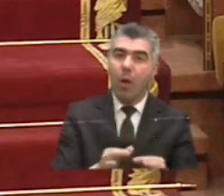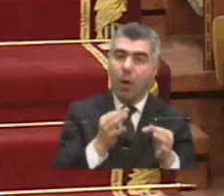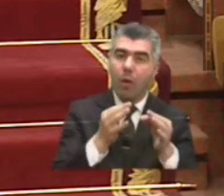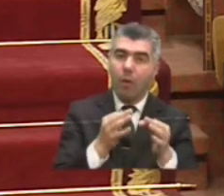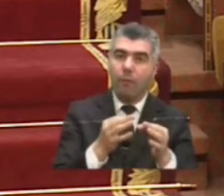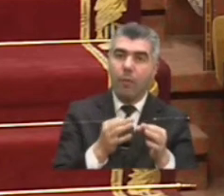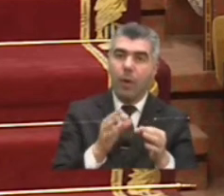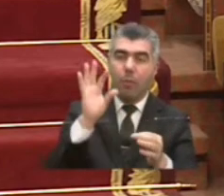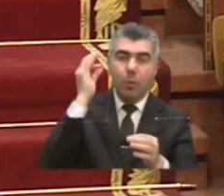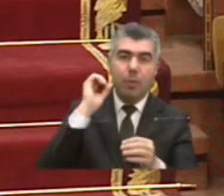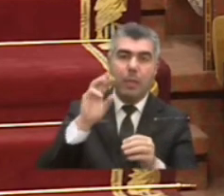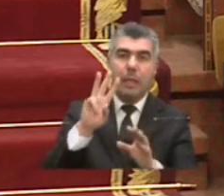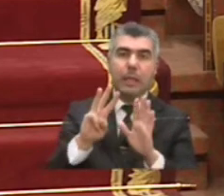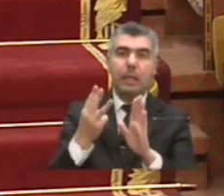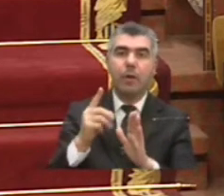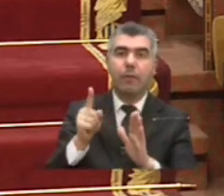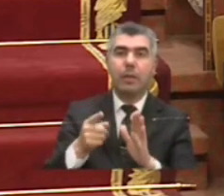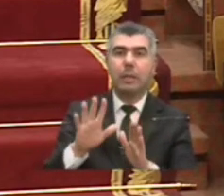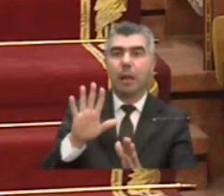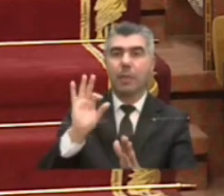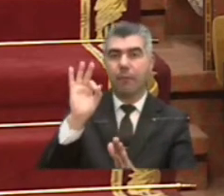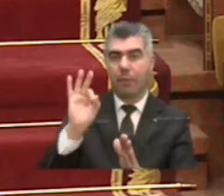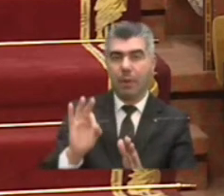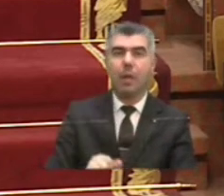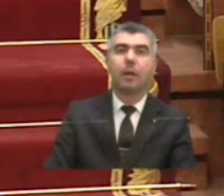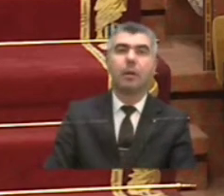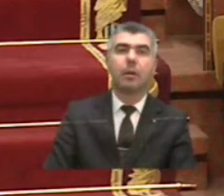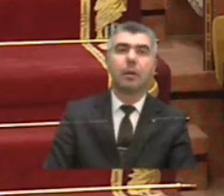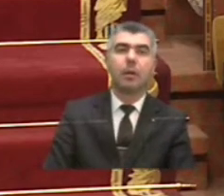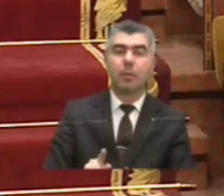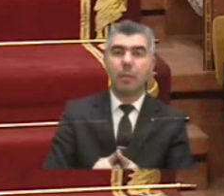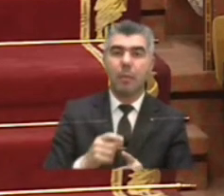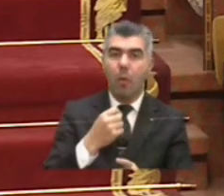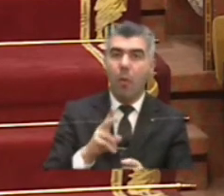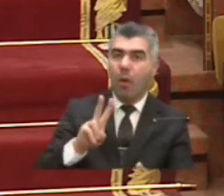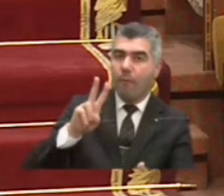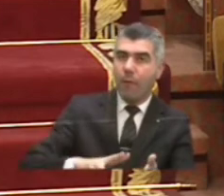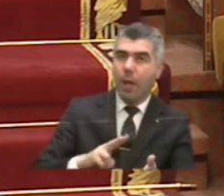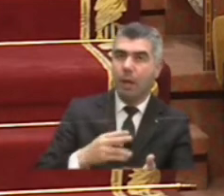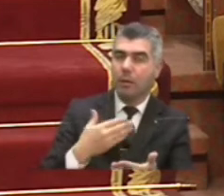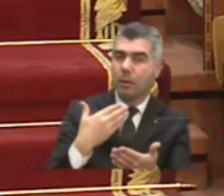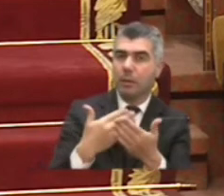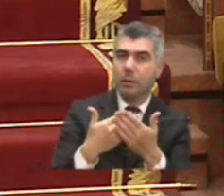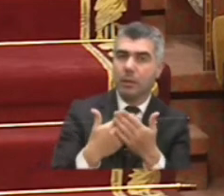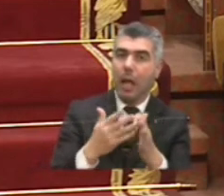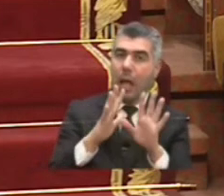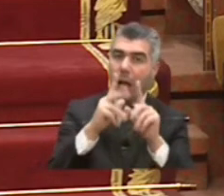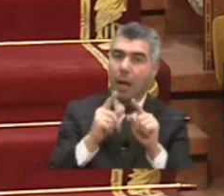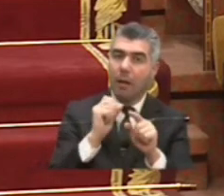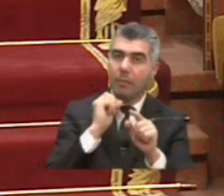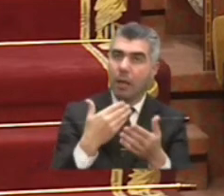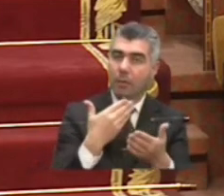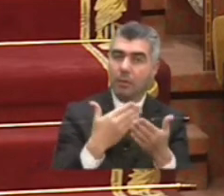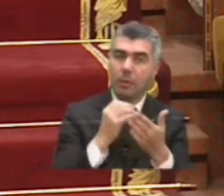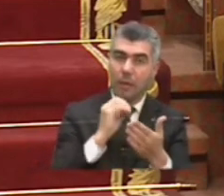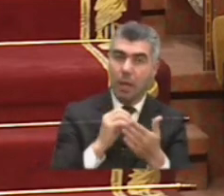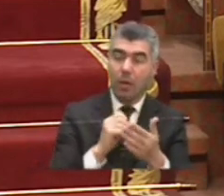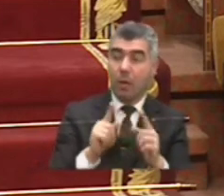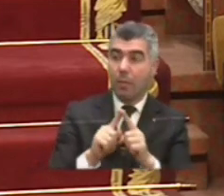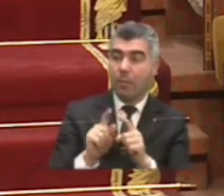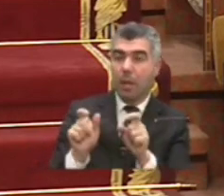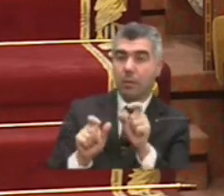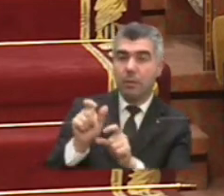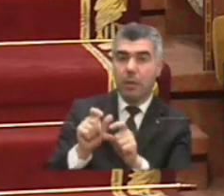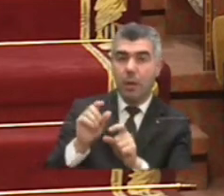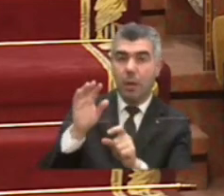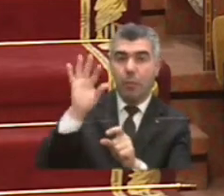لكم 13.5%، كتكلموا لنا على النزاهه ديال الارقام. الا كانت هاد نتاع الاس سي بي ولا هاد الشيء